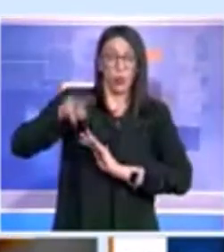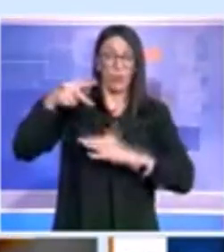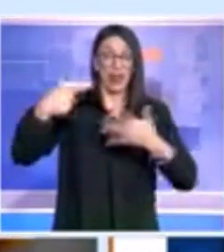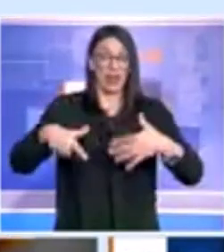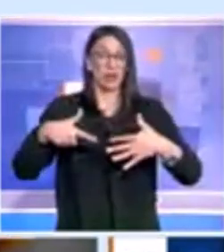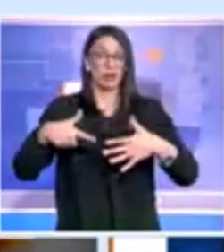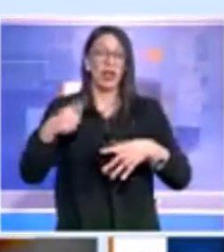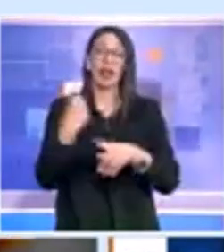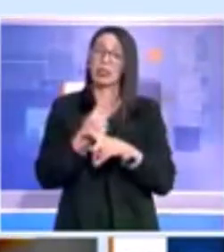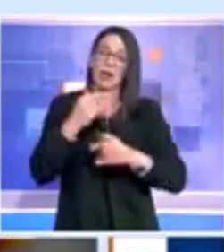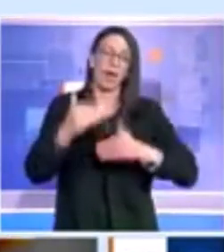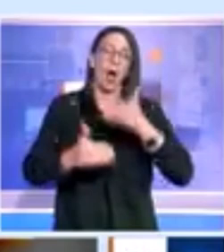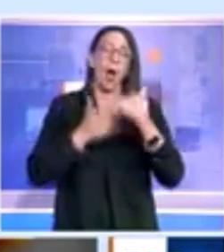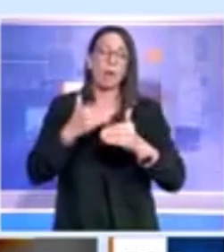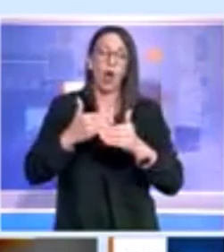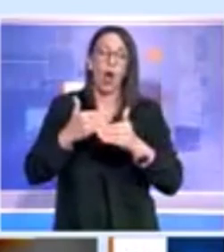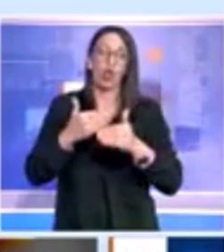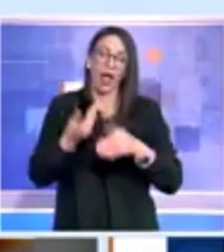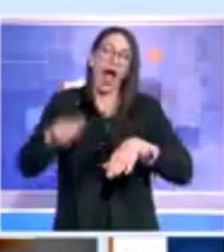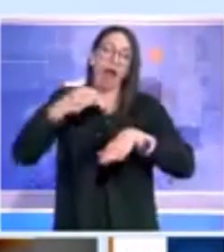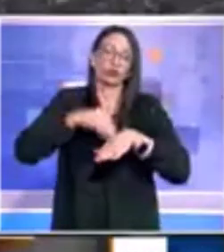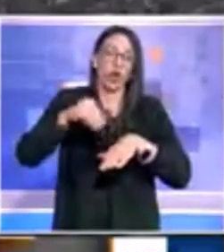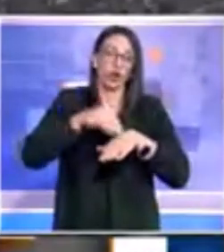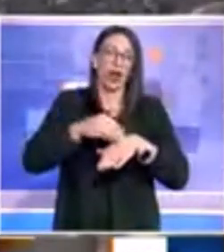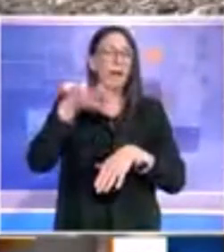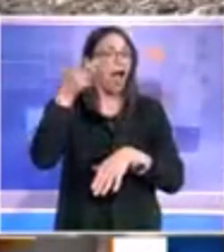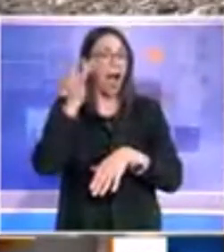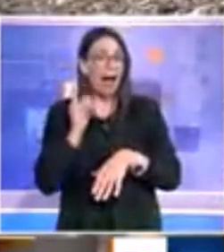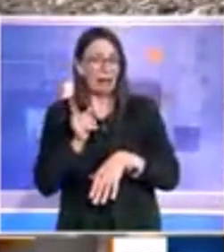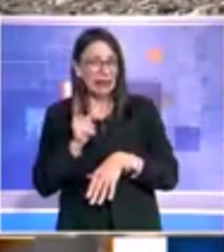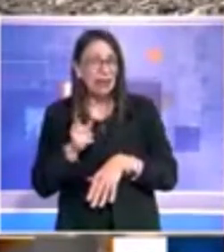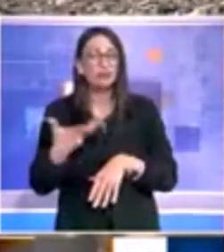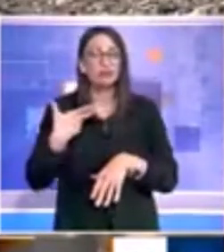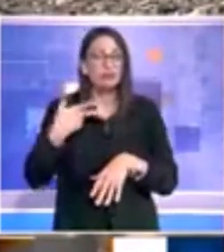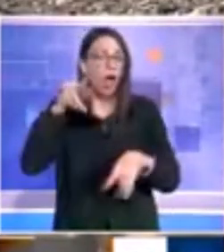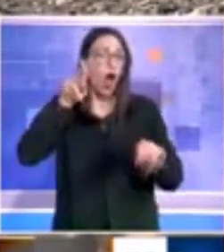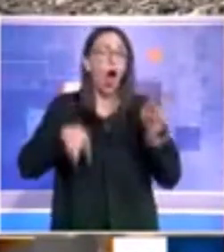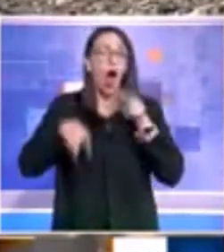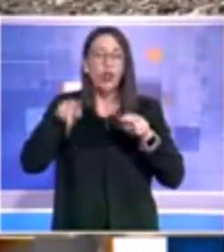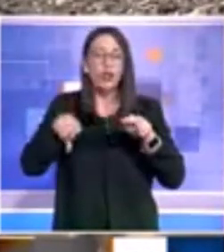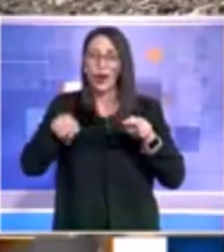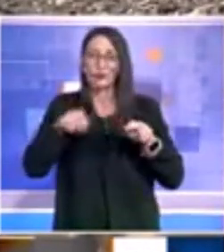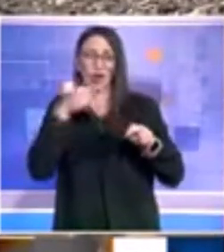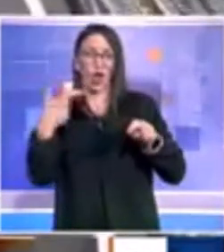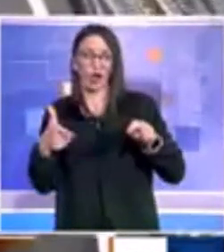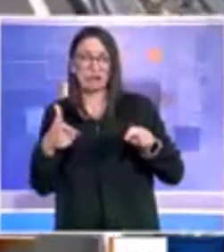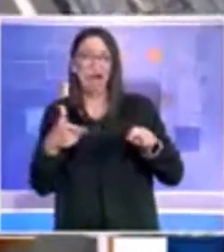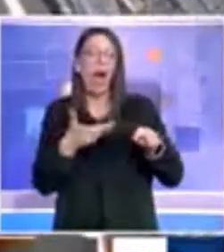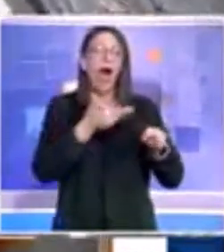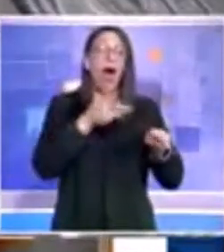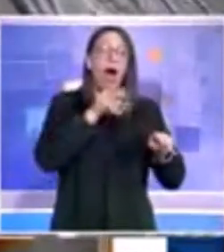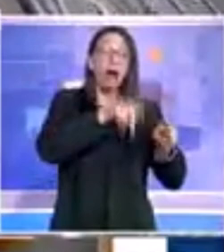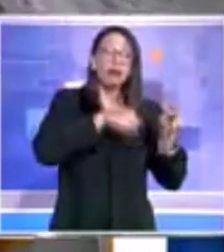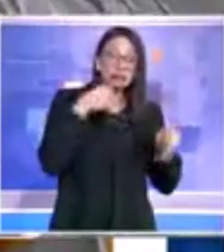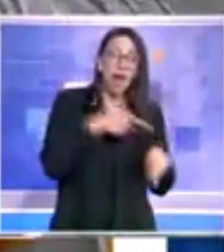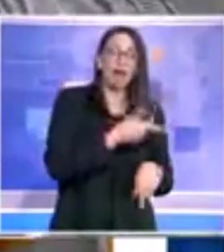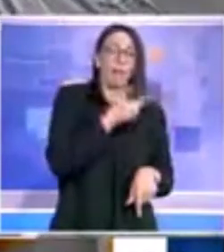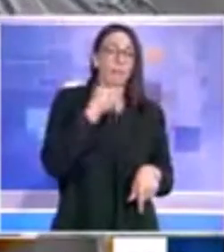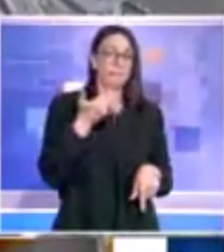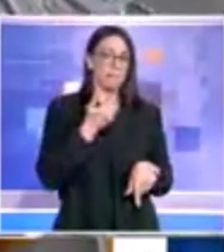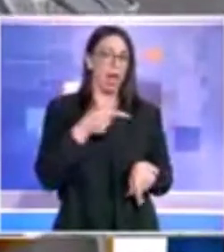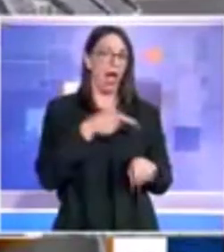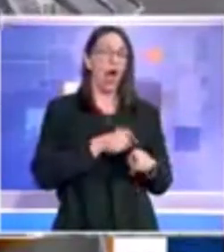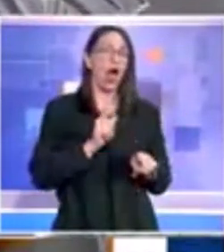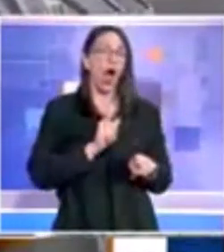occorre procedere quindi all'aggiornamento a il rischio e che ci siano accertamenti dove non ce n'è bisogno e manchino dove servono o